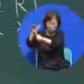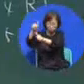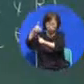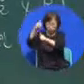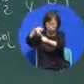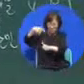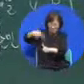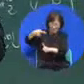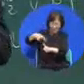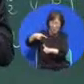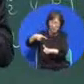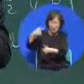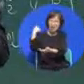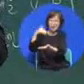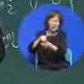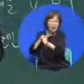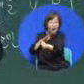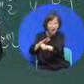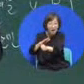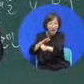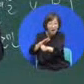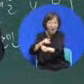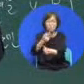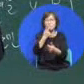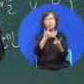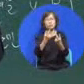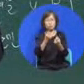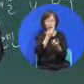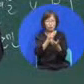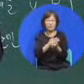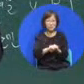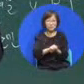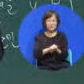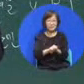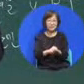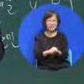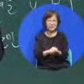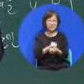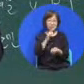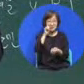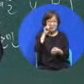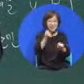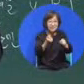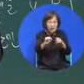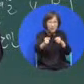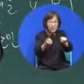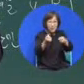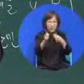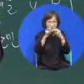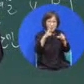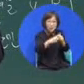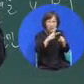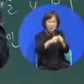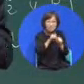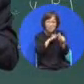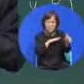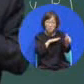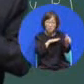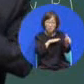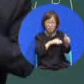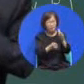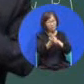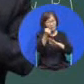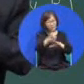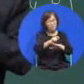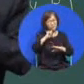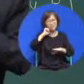that's very important. 다음 주 얘기할 건데 태권도 선교도요. 태권도 선교도 파송해서 성공 못합니다. And even Taekwondo ministry,